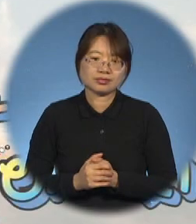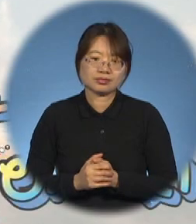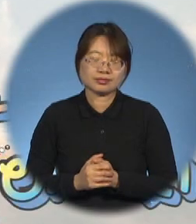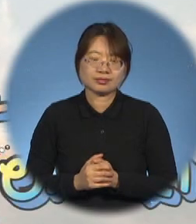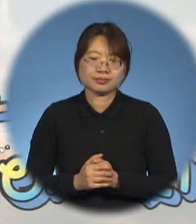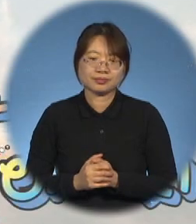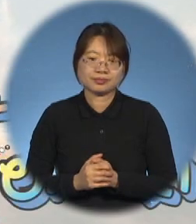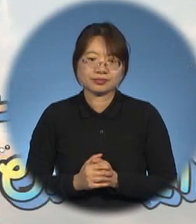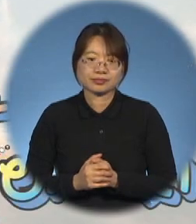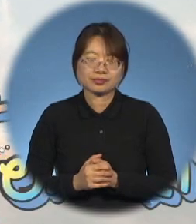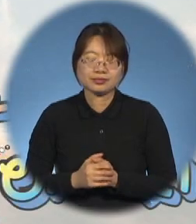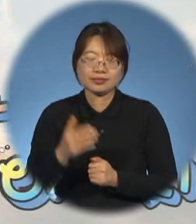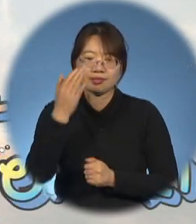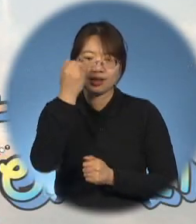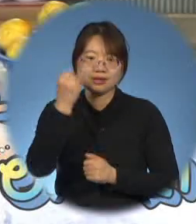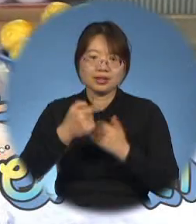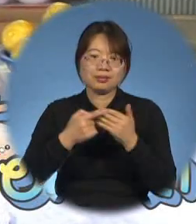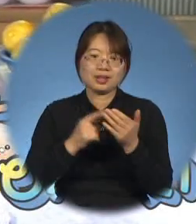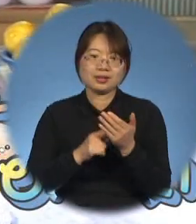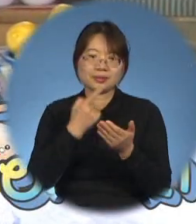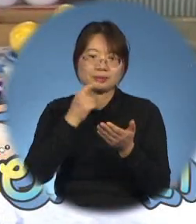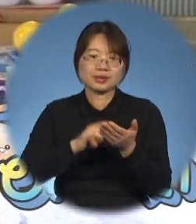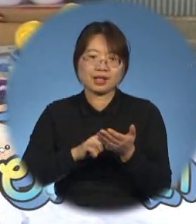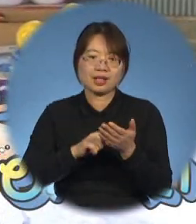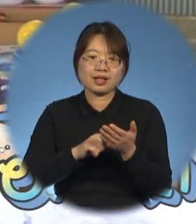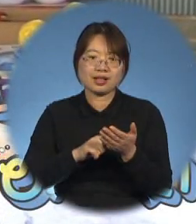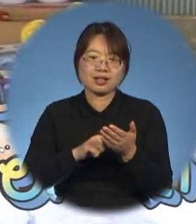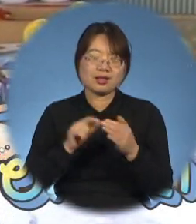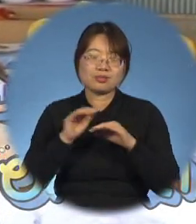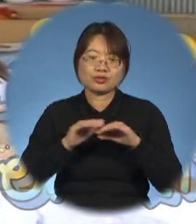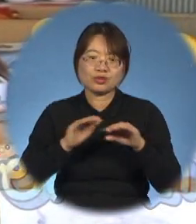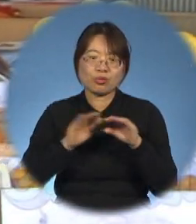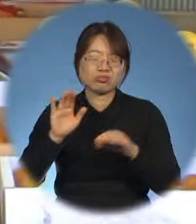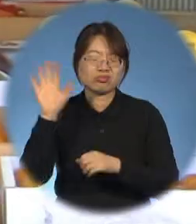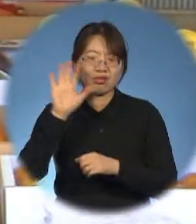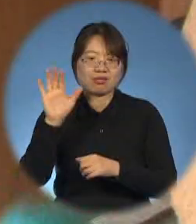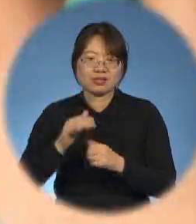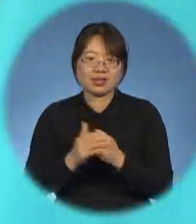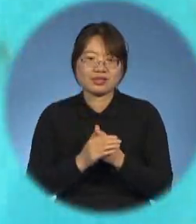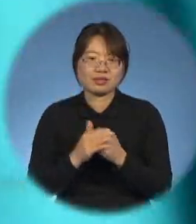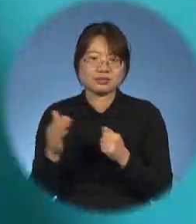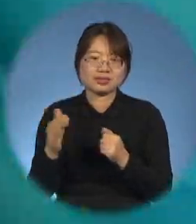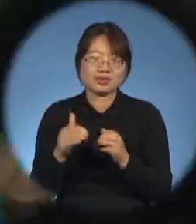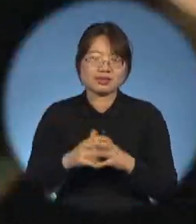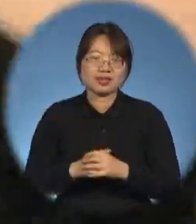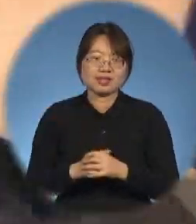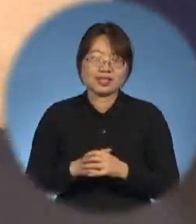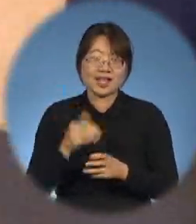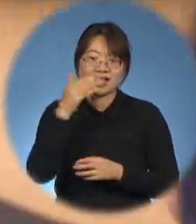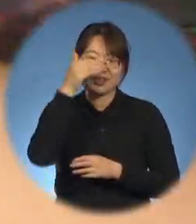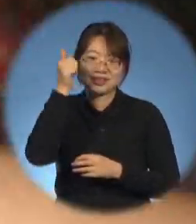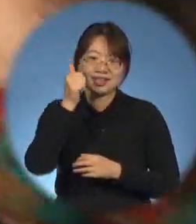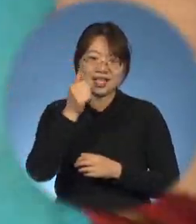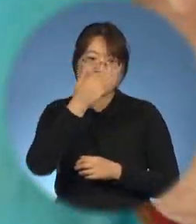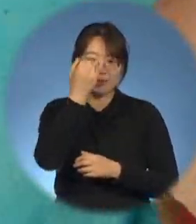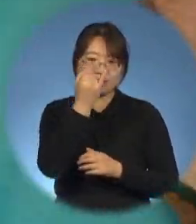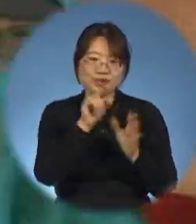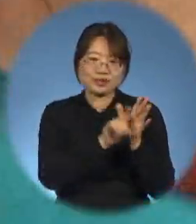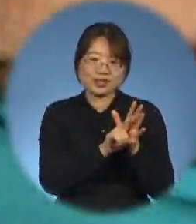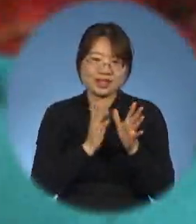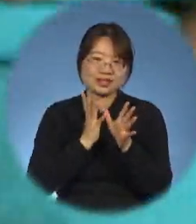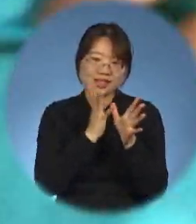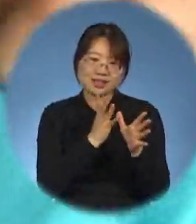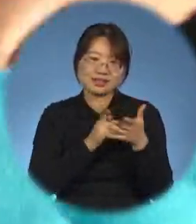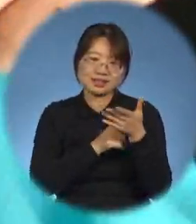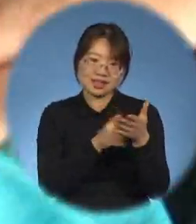오오오 할머니 마음씨 게 풀어질 줄 모르고 그래서 할아버지가 할머니를 위해 나들이를